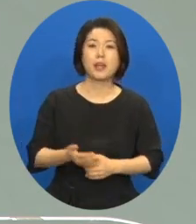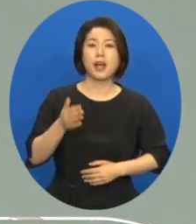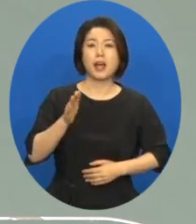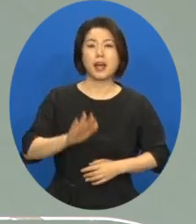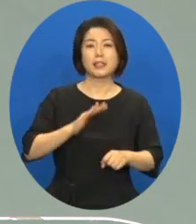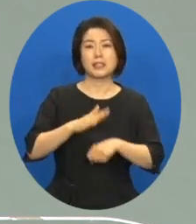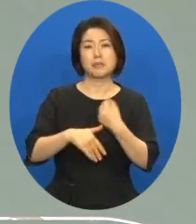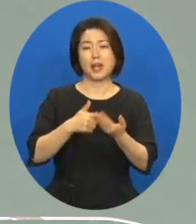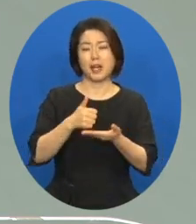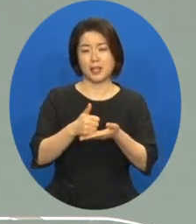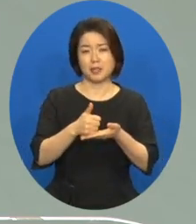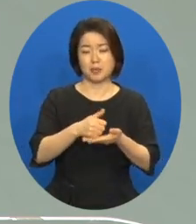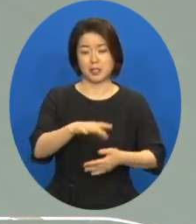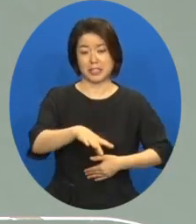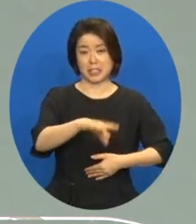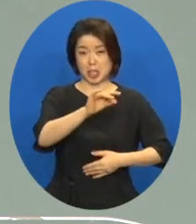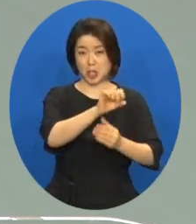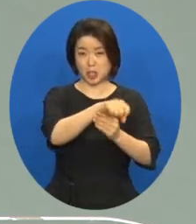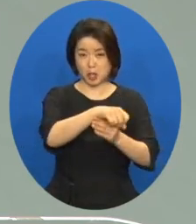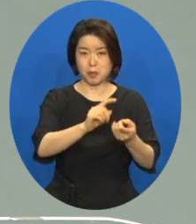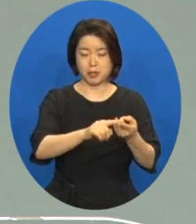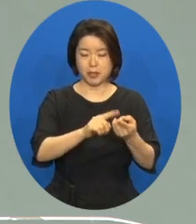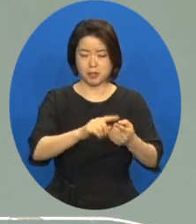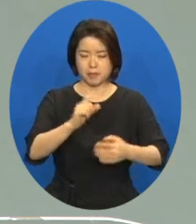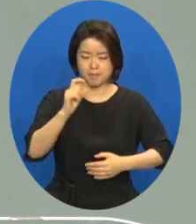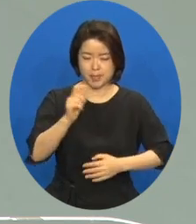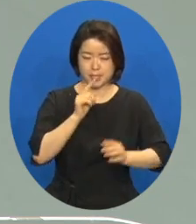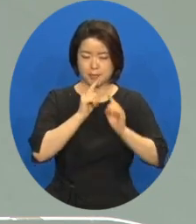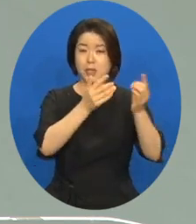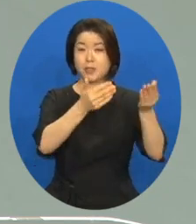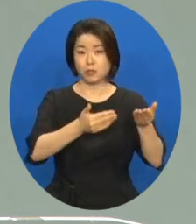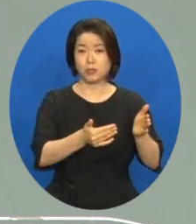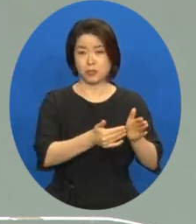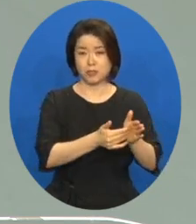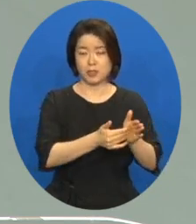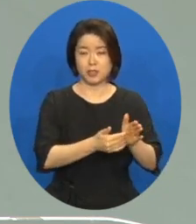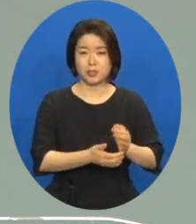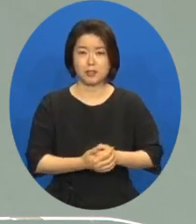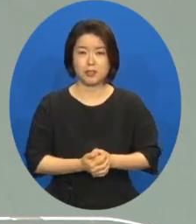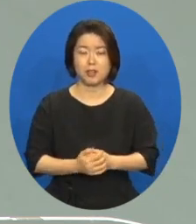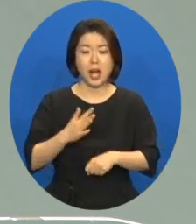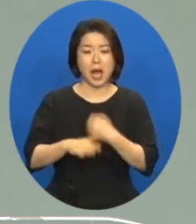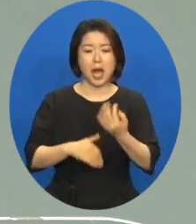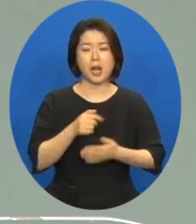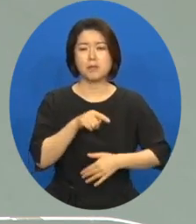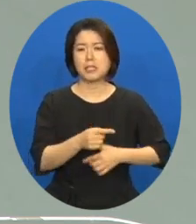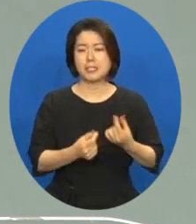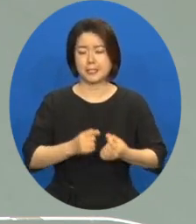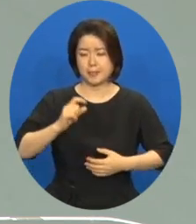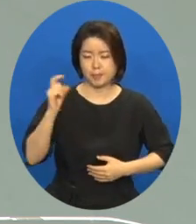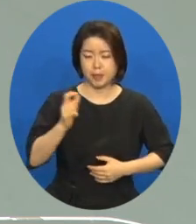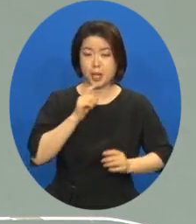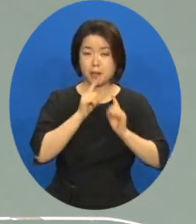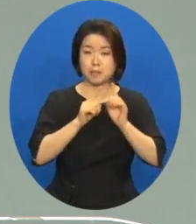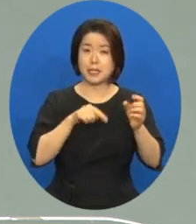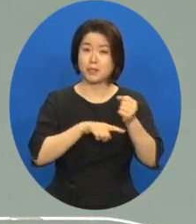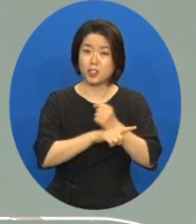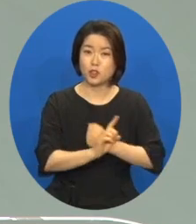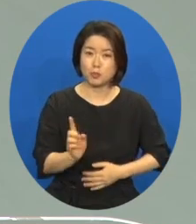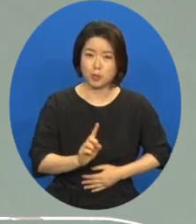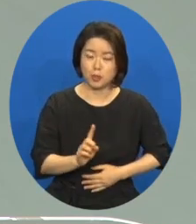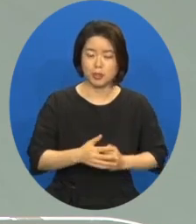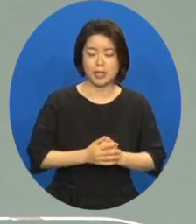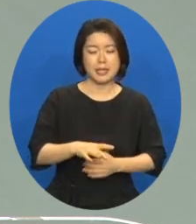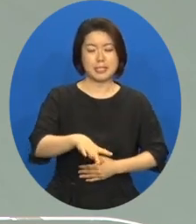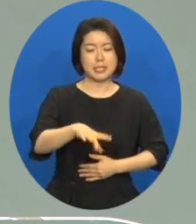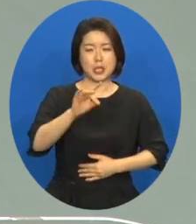하나님은 첫열매를 굉장히 강조하셨습니다. 하나님이 이렇게 강조하신 뜻은 첫